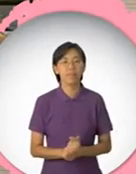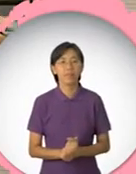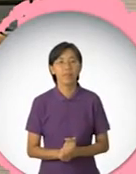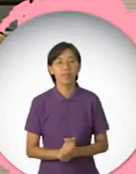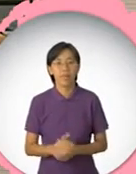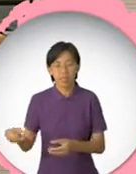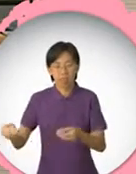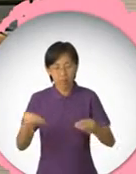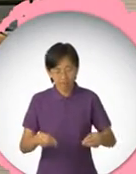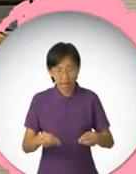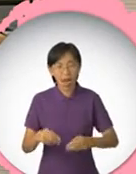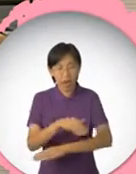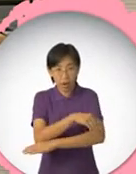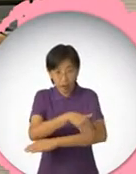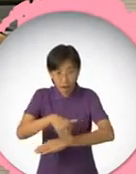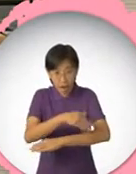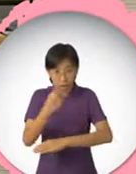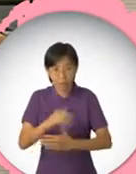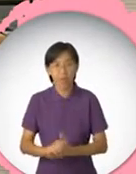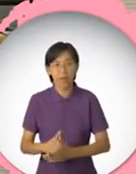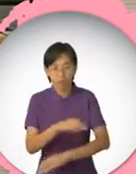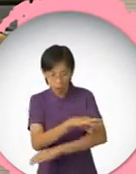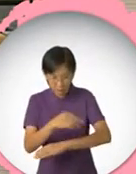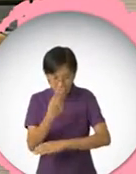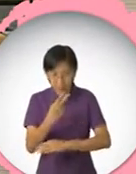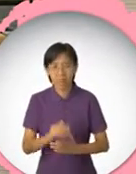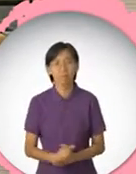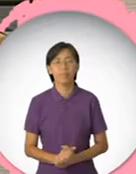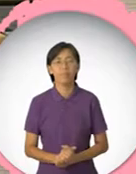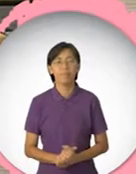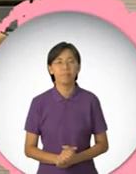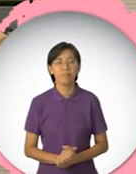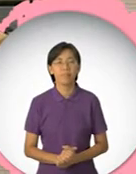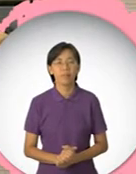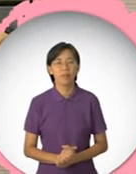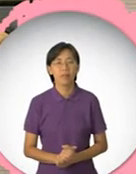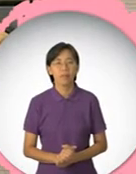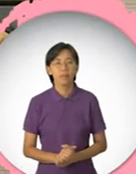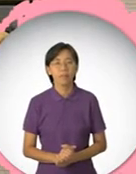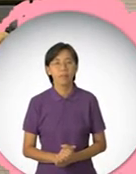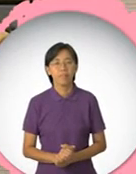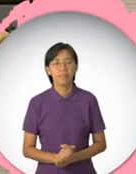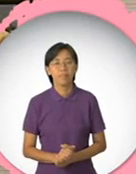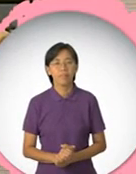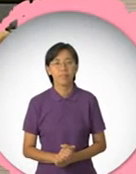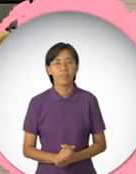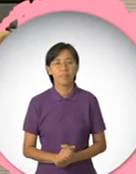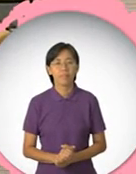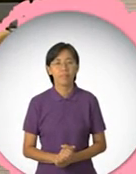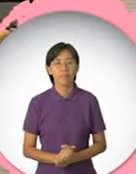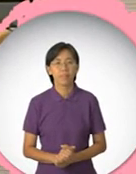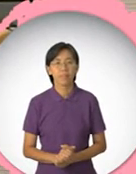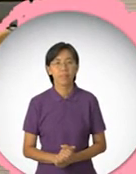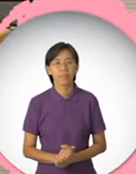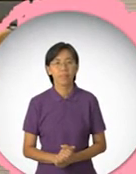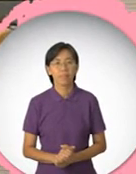ที่จะวัดขนาดนะคะเราจะโรยแป้งนวลวิธีการโรยแป้งนวลเนี่ยเราจะโรยแค่บาง ๆ อย่าโรยลงไปเยอะนะคะเพราะว่าถ้าเราวางแผ่นแป้ง